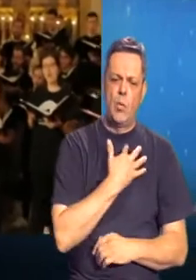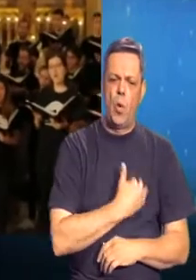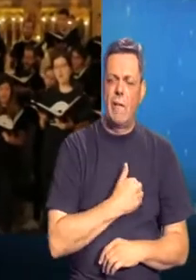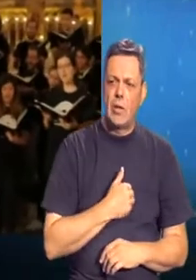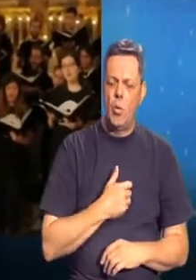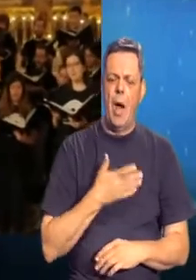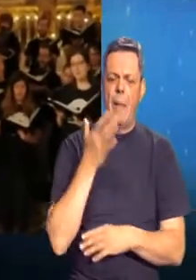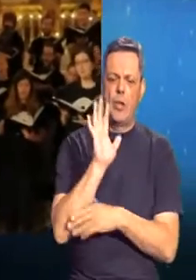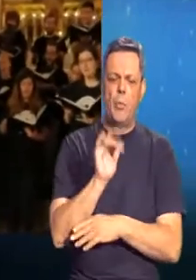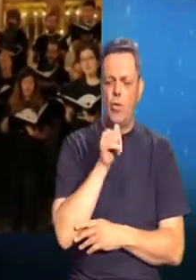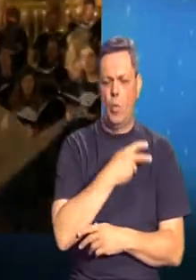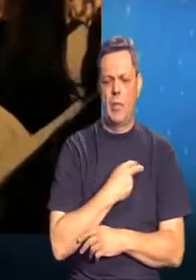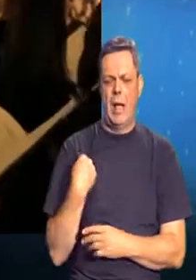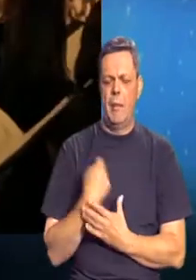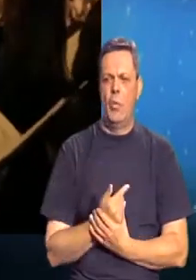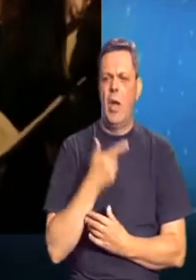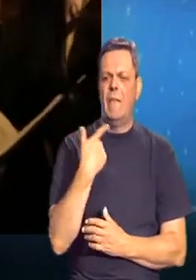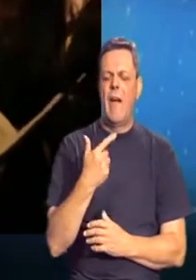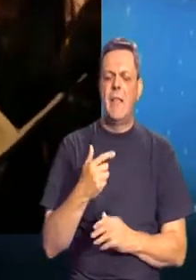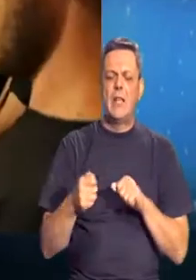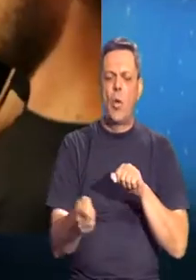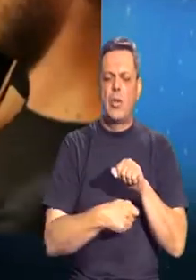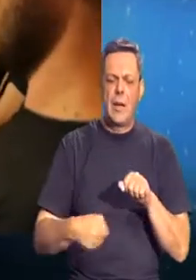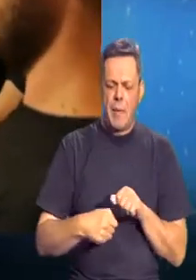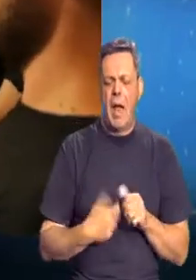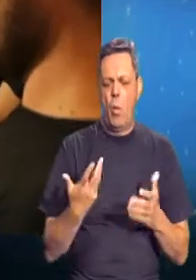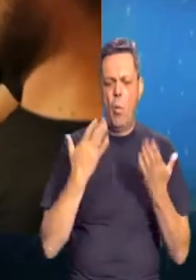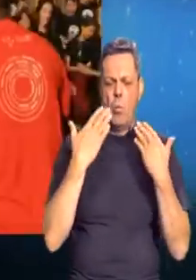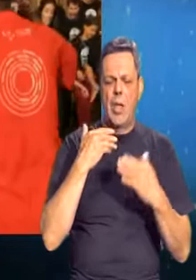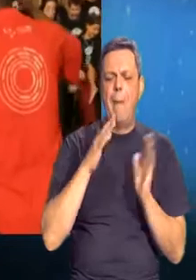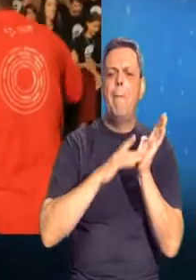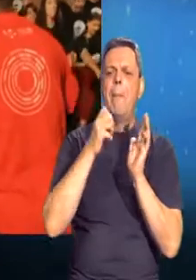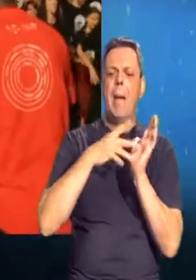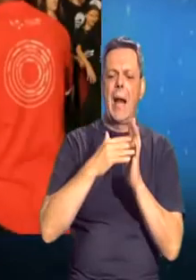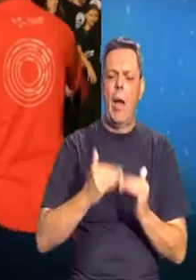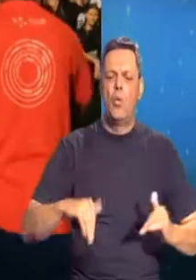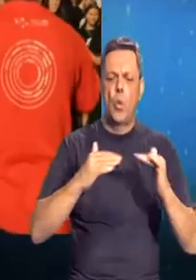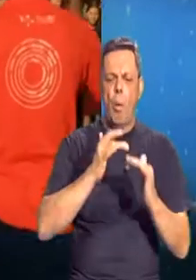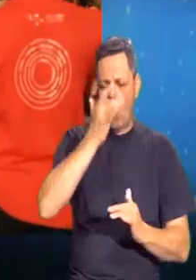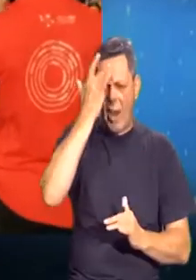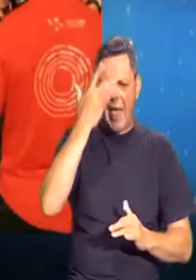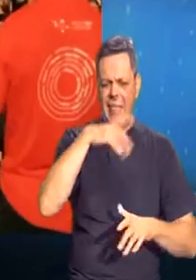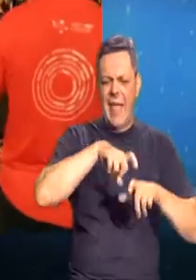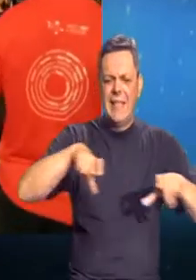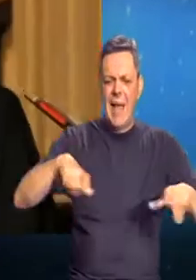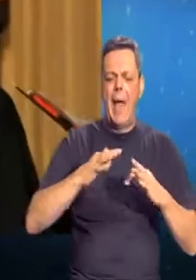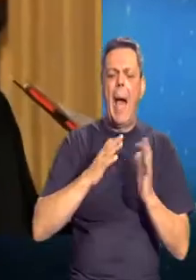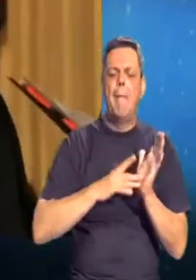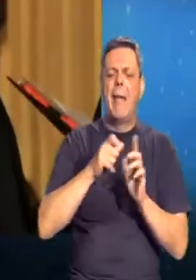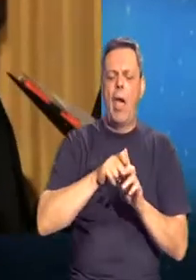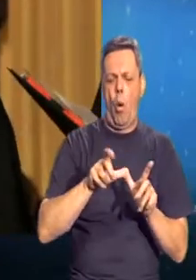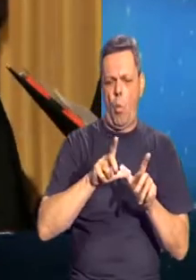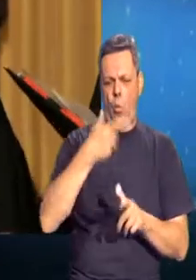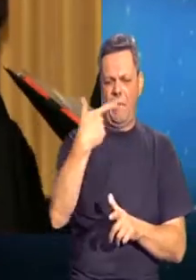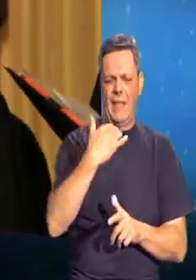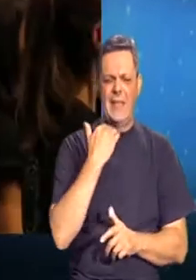Hrvatsku, a nastupit će i u Zagrebu. 20. srpnja u Atriju muzeja Mimara u sklopu ljetne scene Amadeo s početkom u